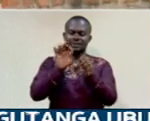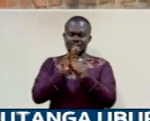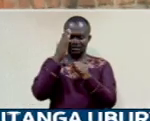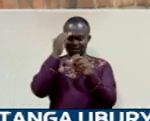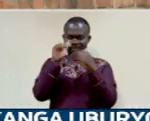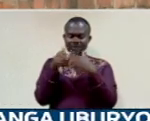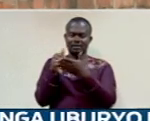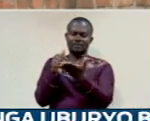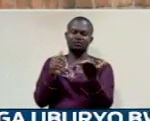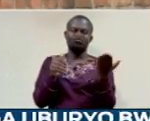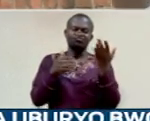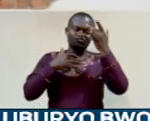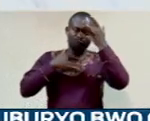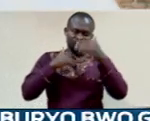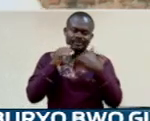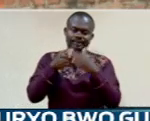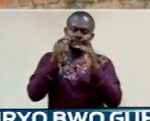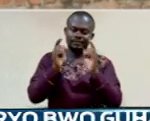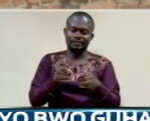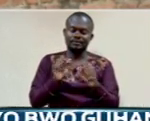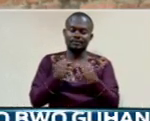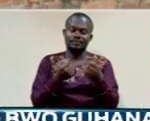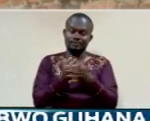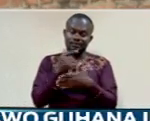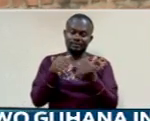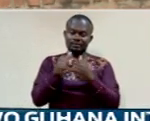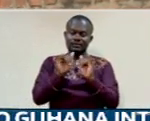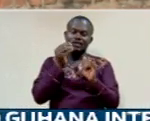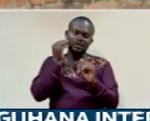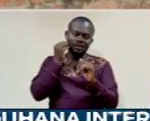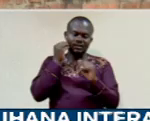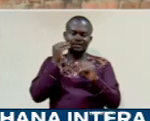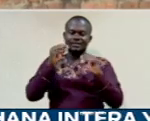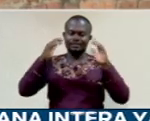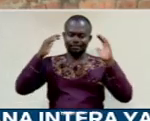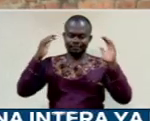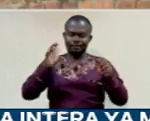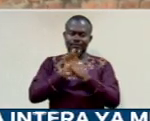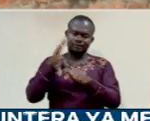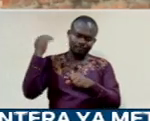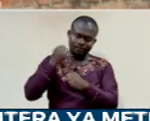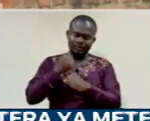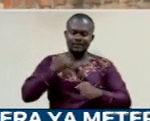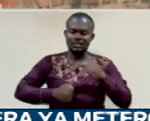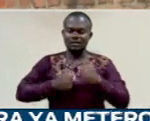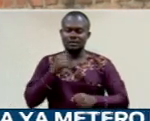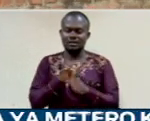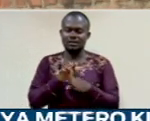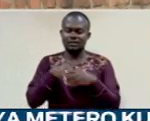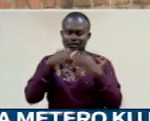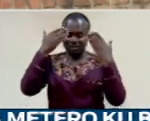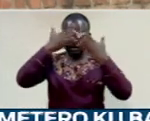iki icyorezo cyateye gituma tuguma mu rugo inshuro nyinshi cyane. Twarakoraga amasiporo cyane